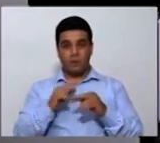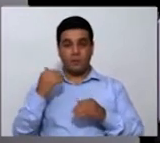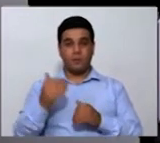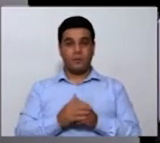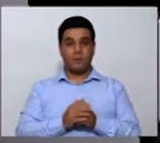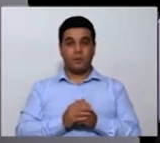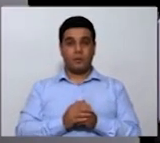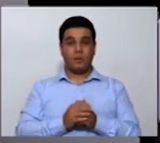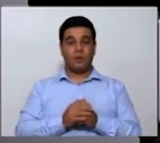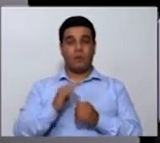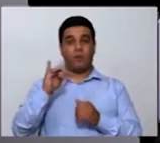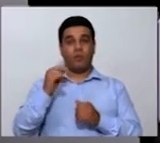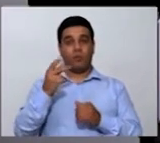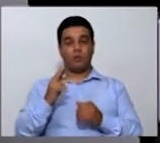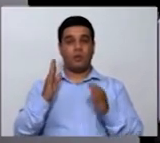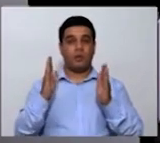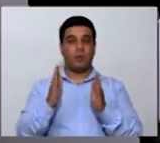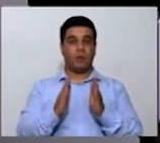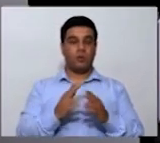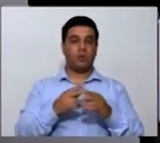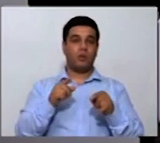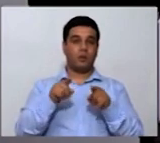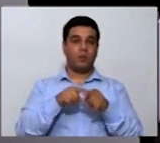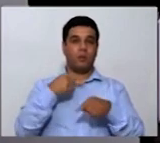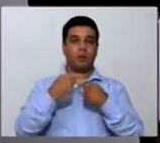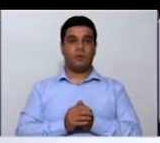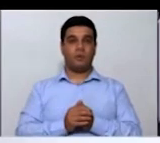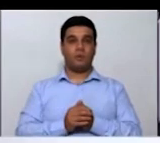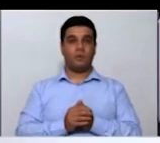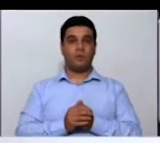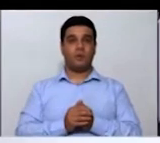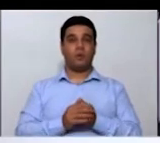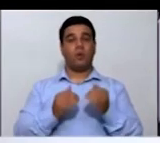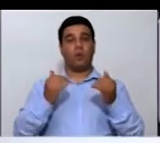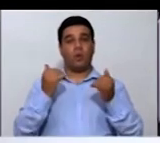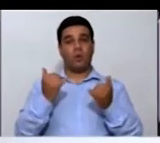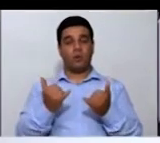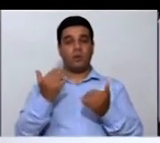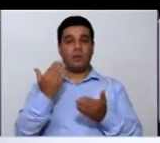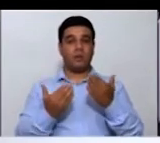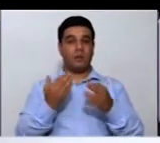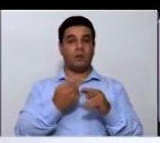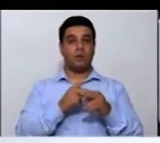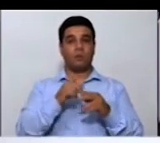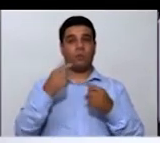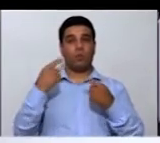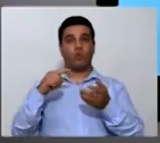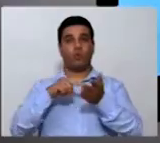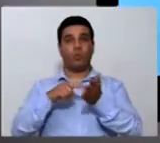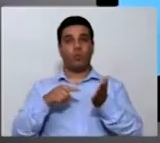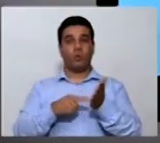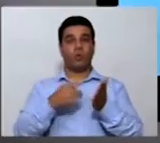kichkinaroq. Demak, bu funksiya kamayuvchi deb ataladi. Endi agar boshqa nuqtalar